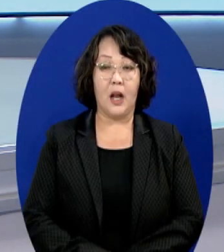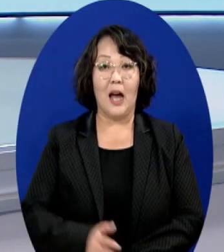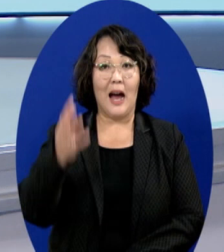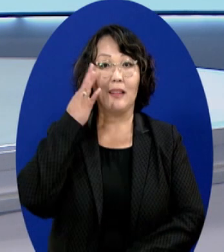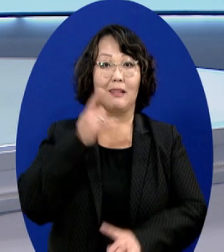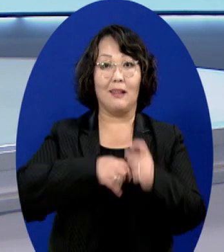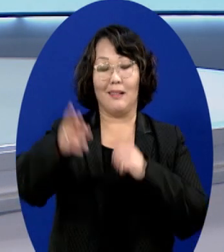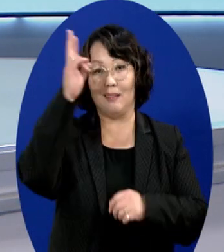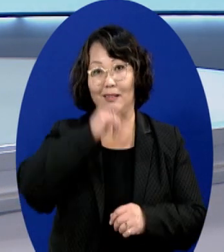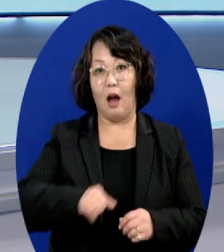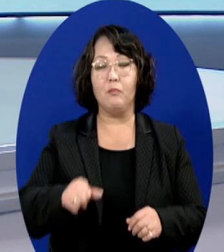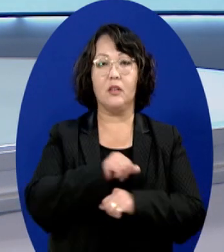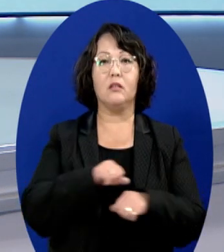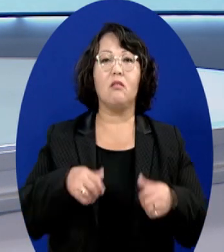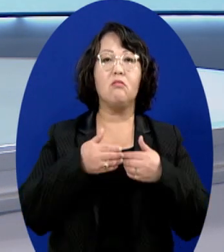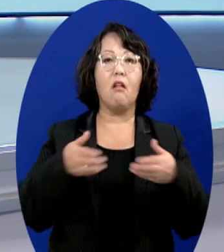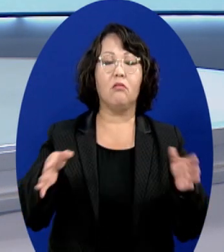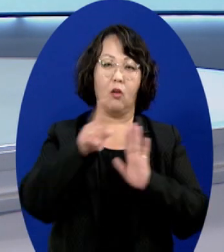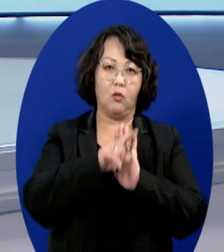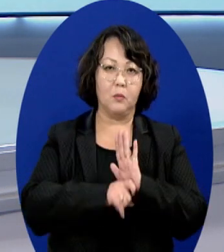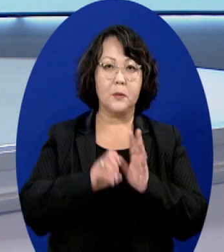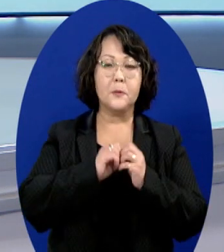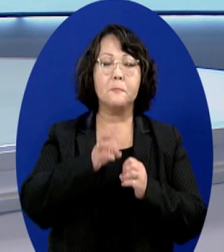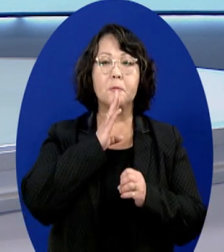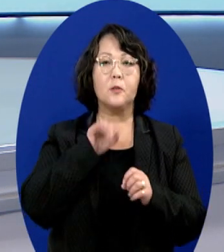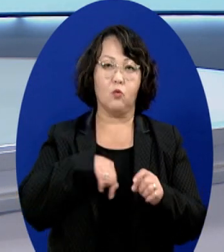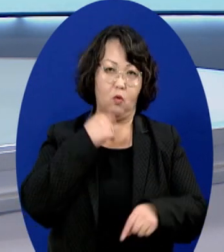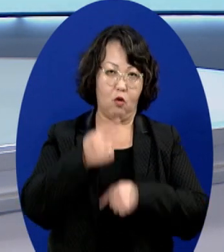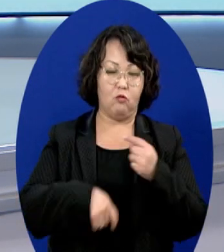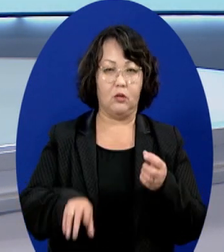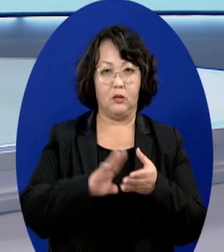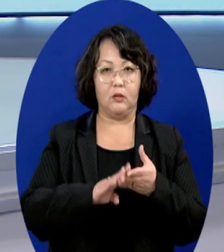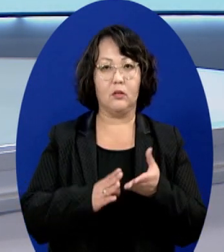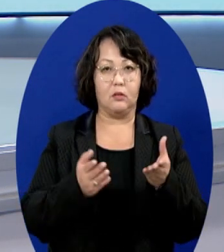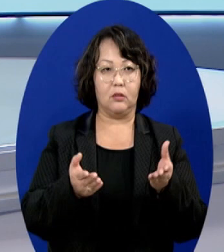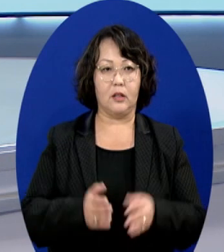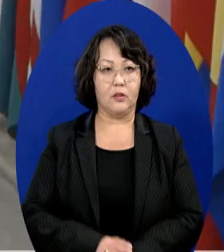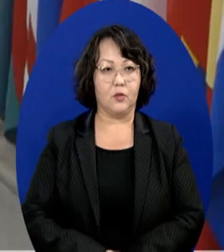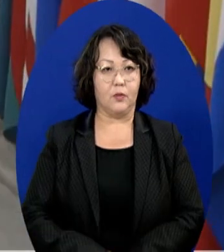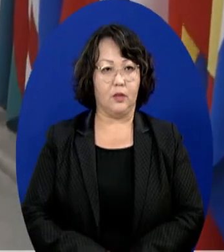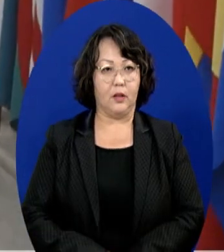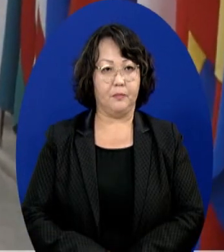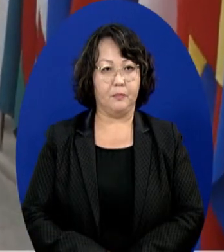Гадаад харилцааны яам олон нийтэд нээлттэй хөтөлбөр хэрэгжүүлэхээр боллоо. Энэ талаараа өнөөдөр танилцууллаа.